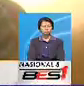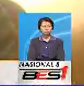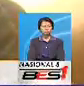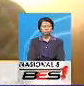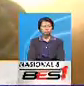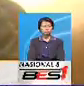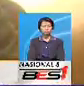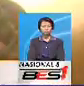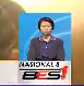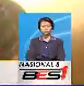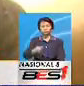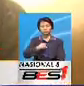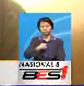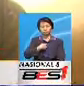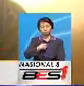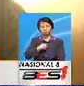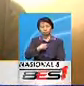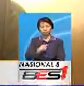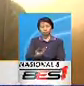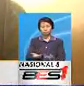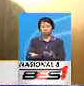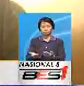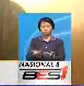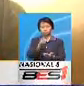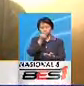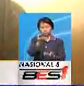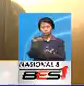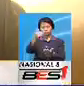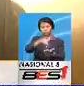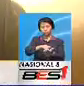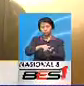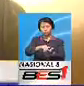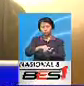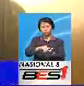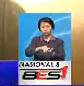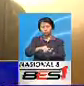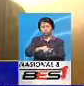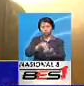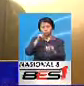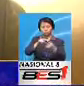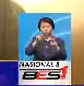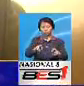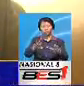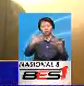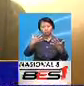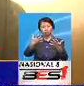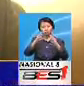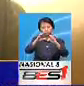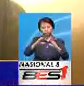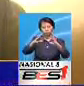Saya ingin kembalikan juga isu ini kepada rakyat. Bagaimana cara untuk kita menyelesaikan? Kerana ini bukan